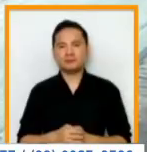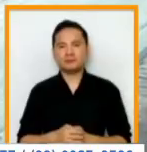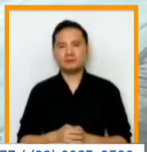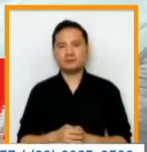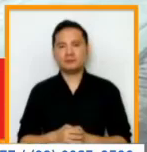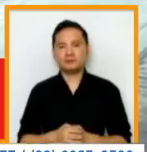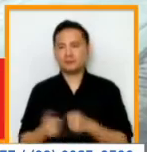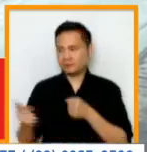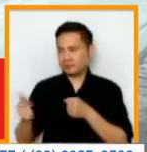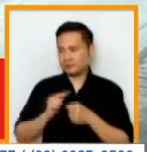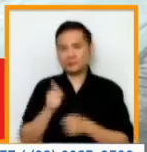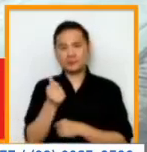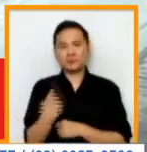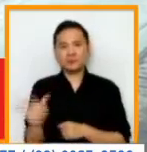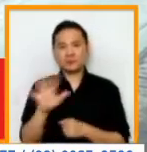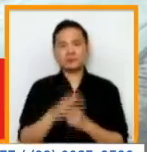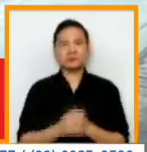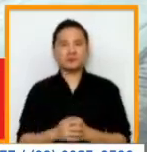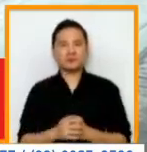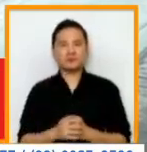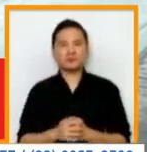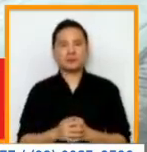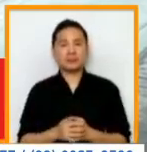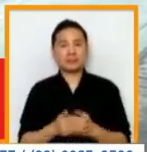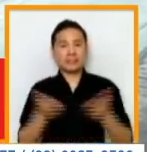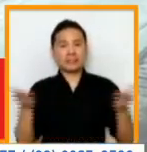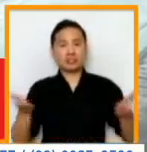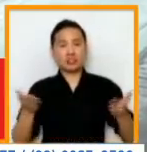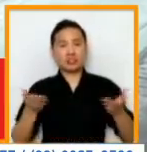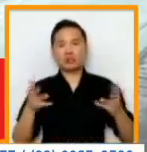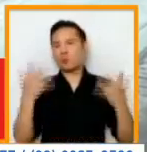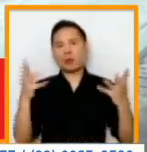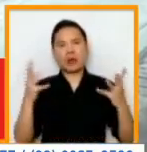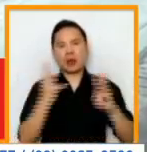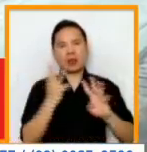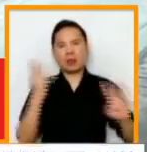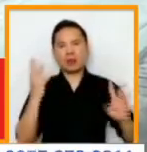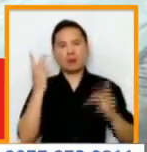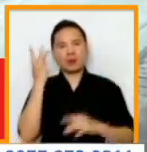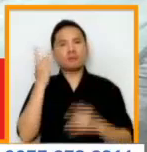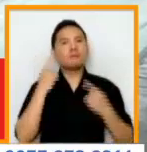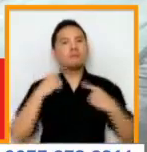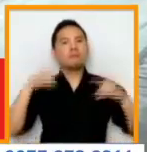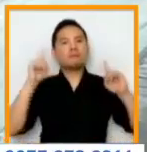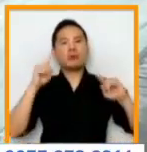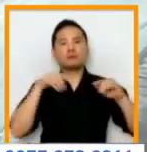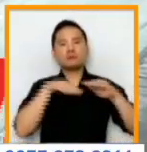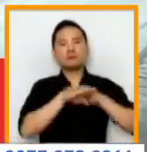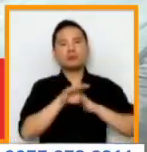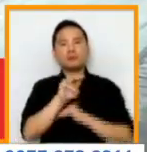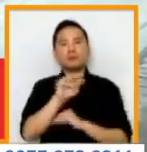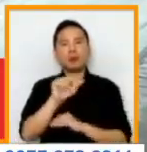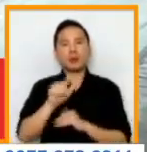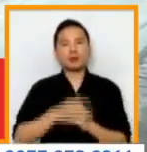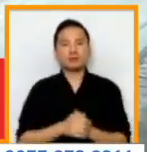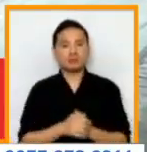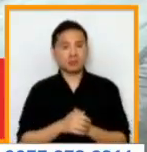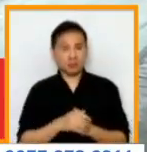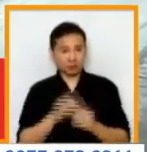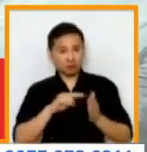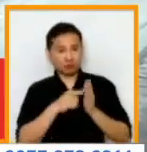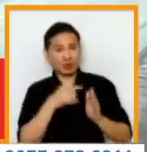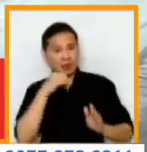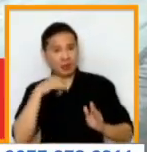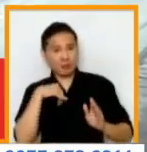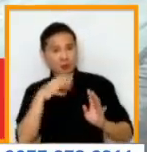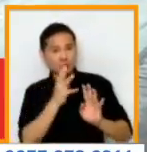Connie, good morning. Ngayong umaga ay wala ng pila dahil pinapasok na sa mall. Kanina yung mga nakapila simula pa kahapon ng hapon sa isang mall dito